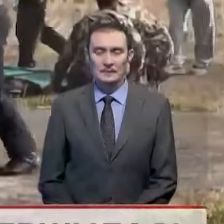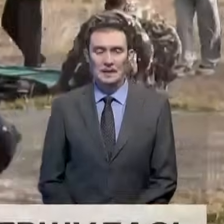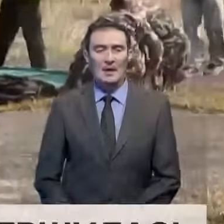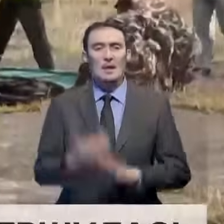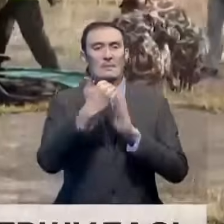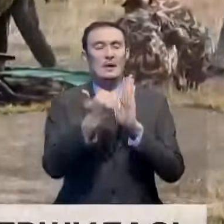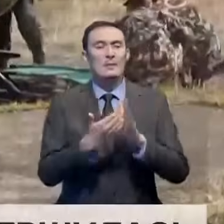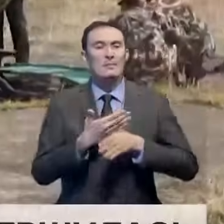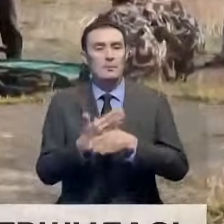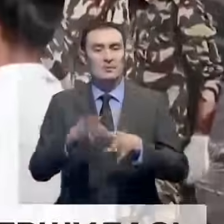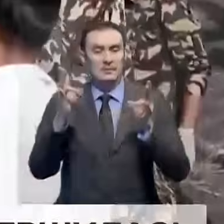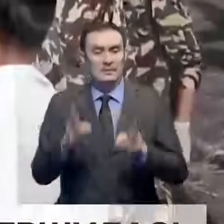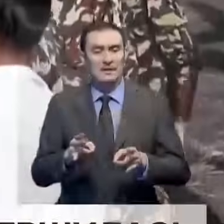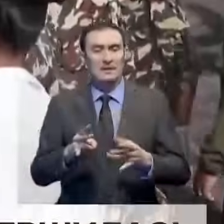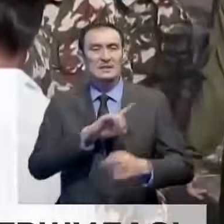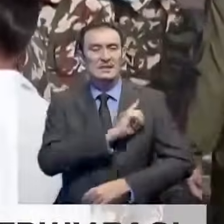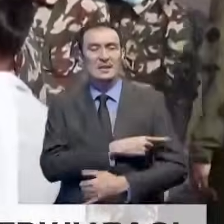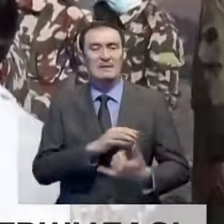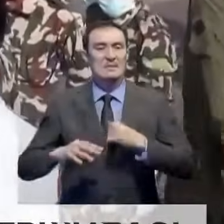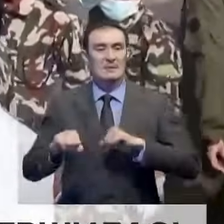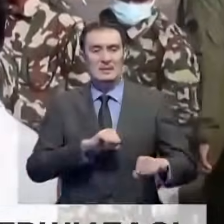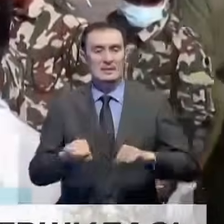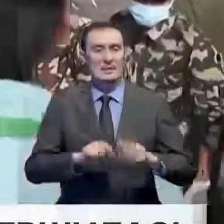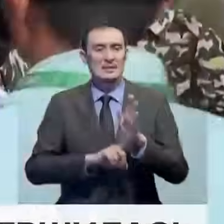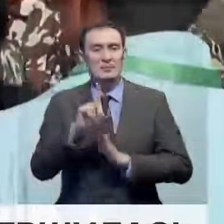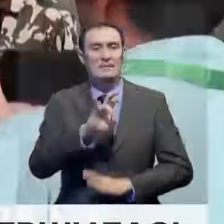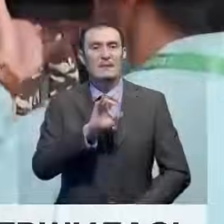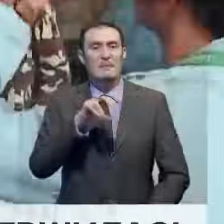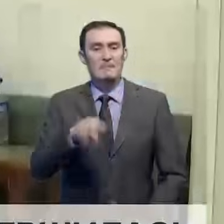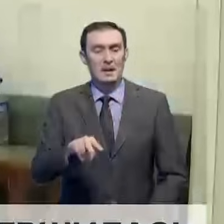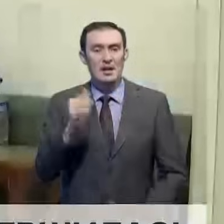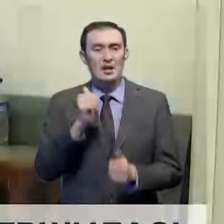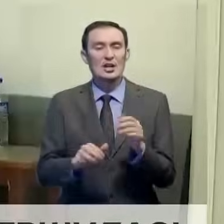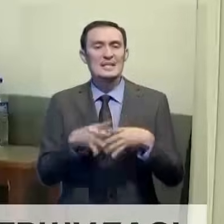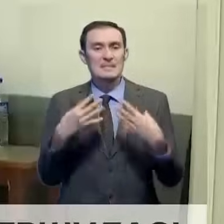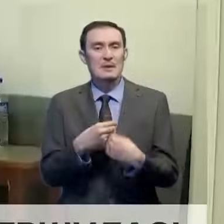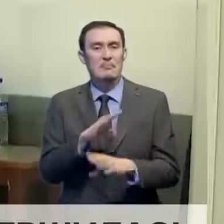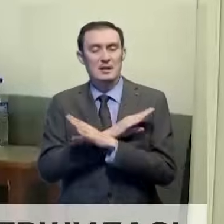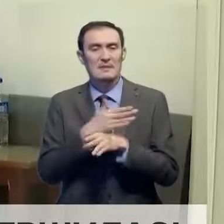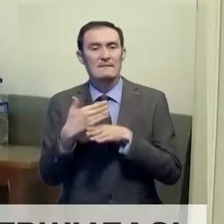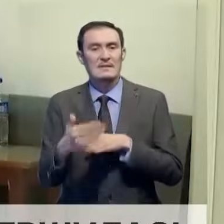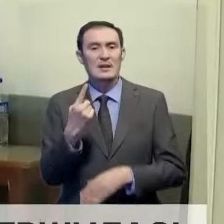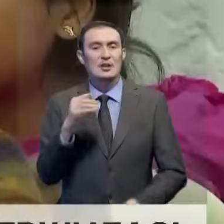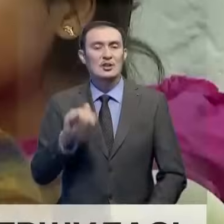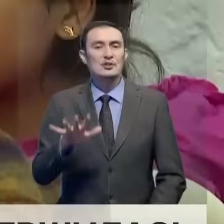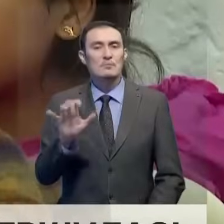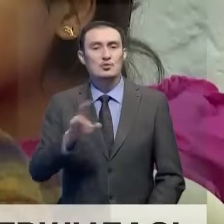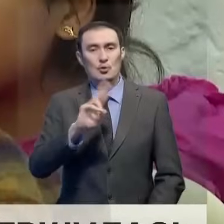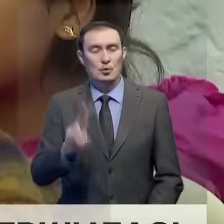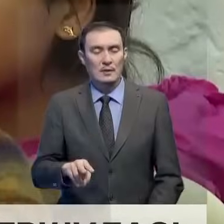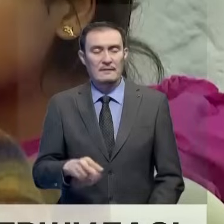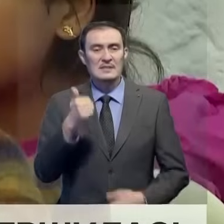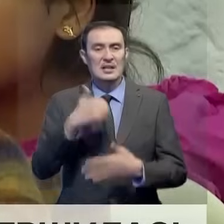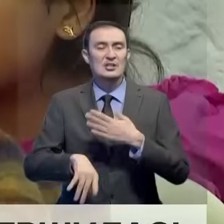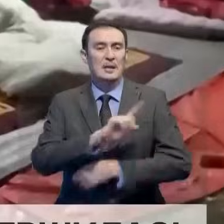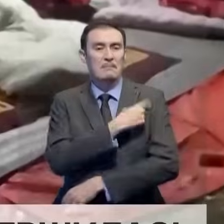Программа помощи пострадавшим от разрушительного землетрясения запущена в Непале. Каждой семье погибших выделят по $1500.